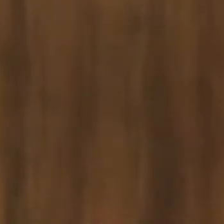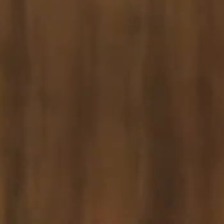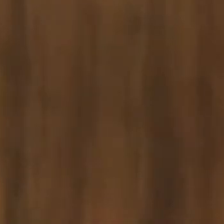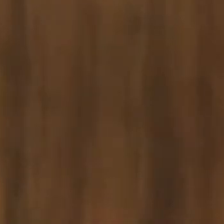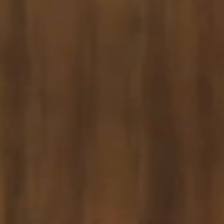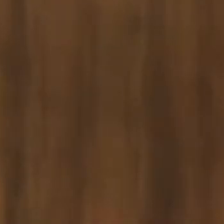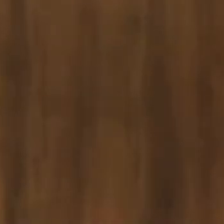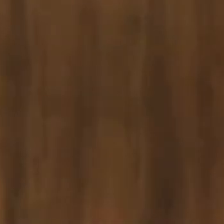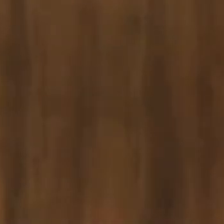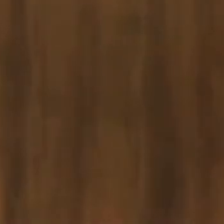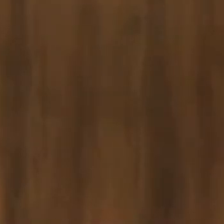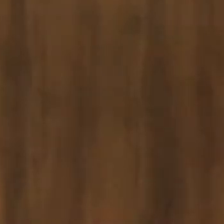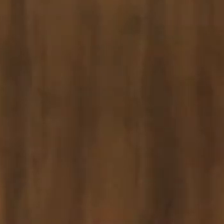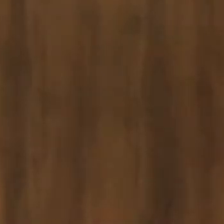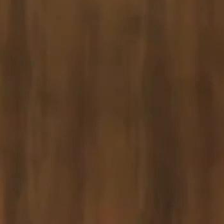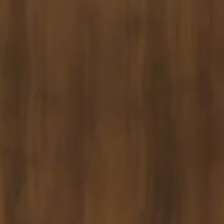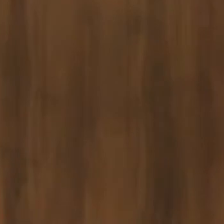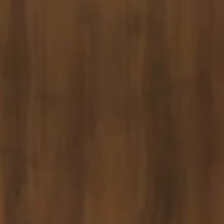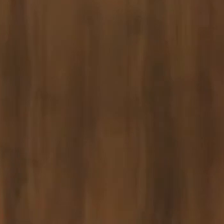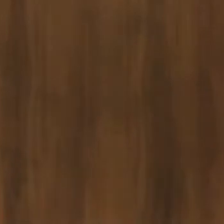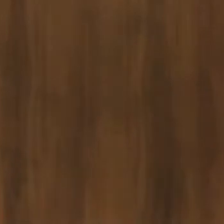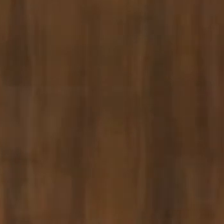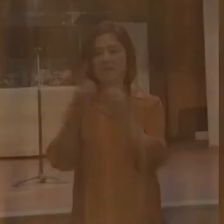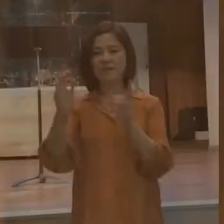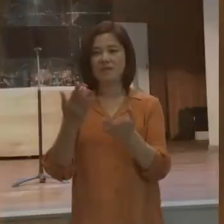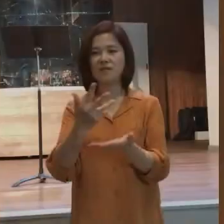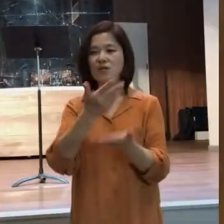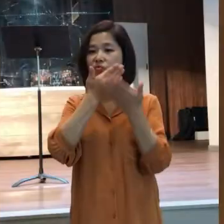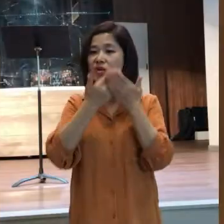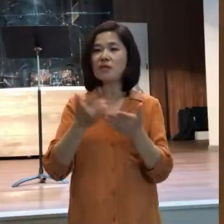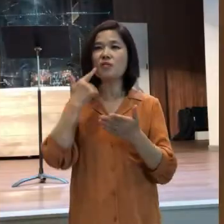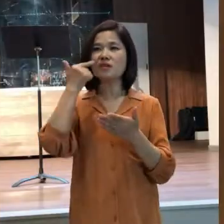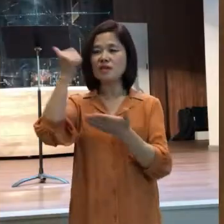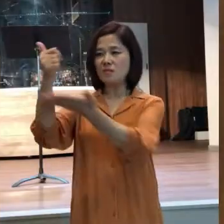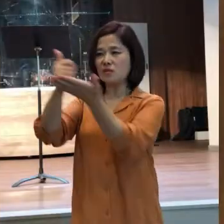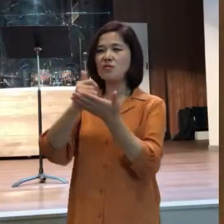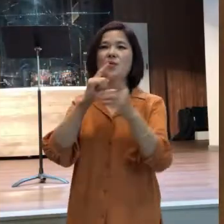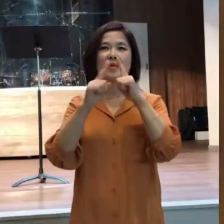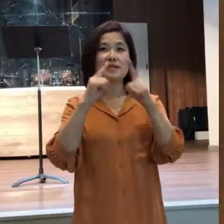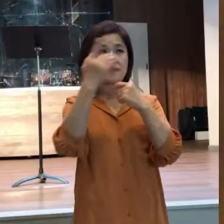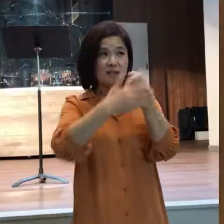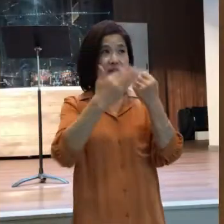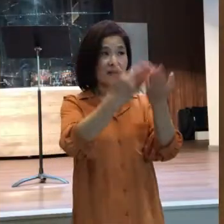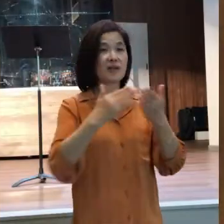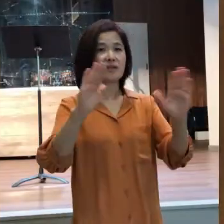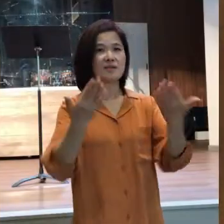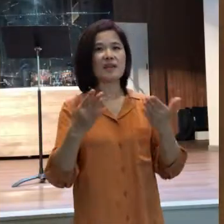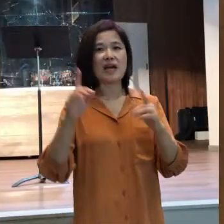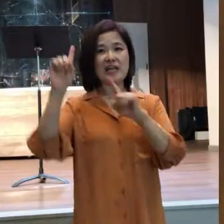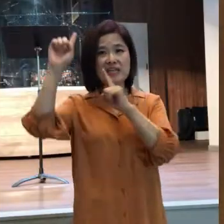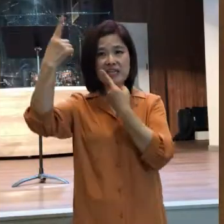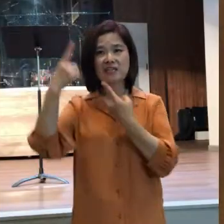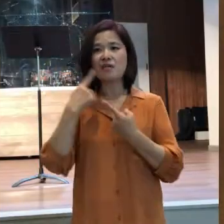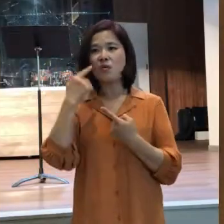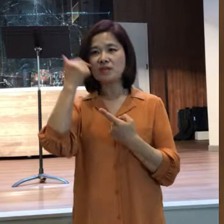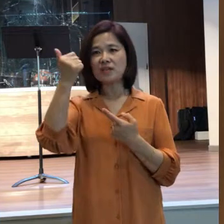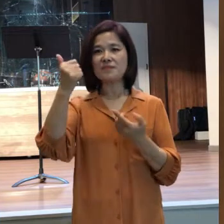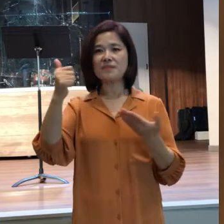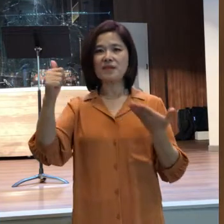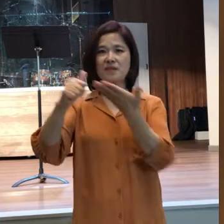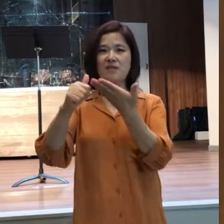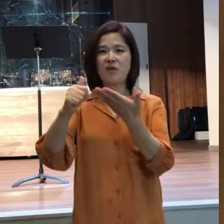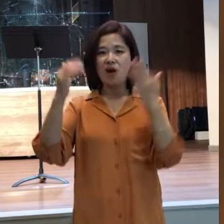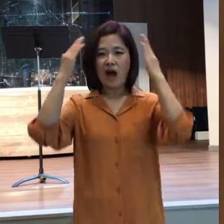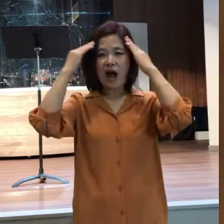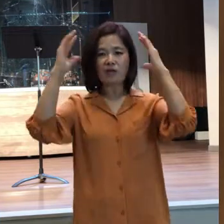네, 오늘 장애인주의를 맞아서 귀한 목사님 모시고 또 말씀의 은혜를 받게 되었습니다. 우리 이재철 목사님께서는